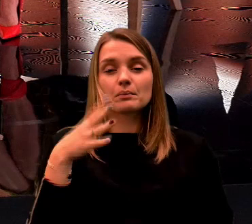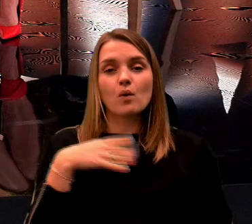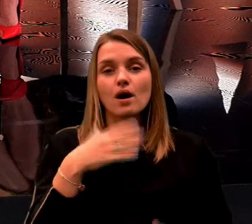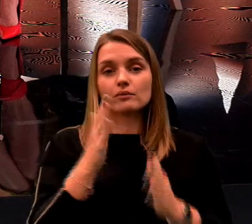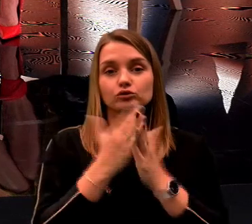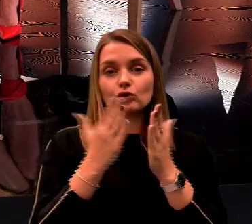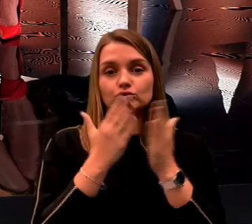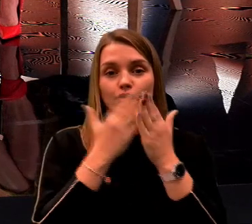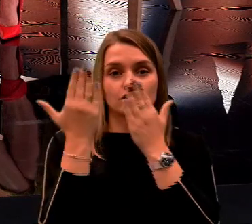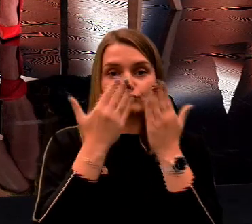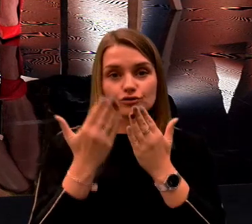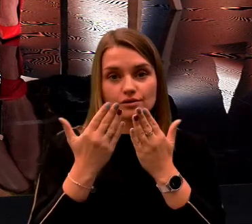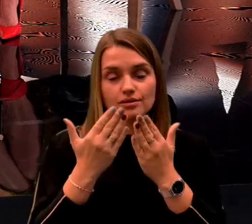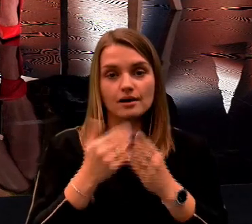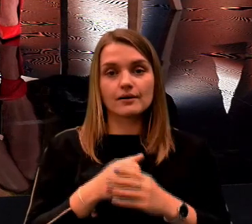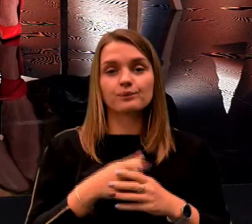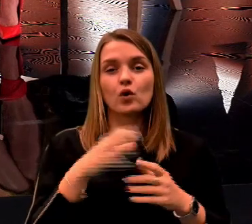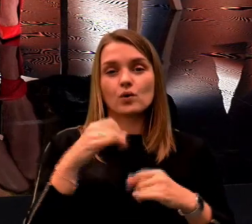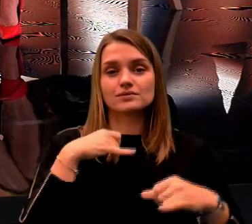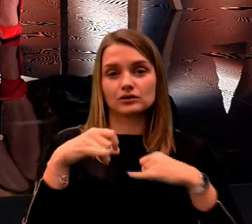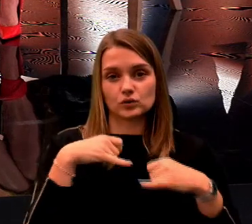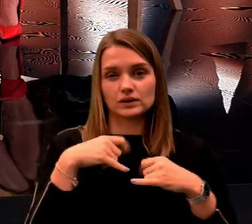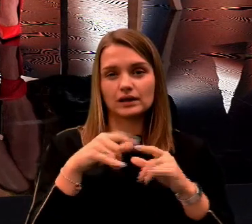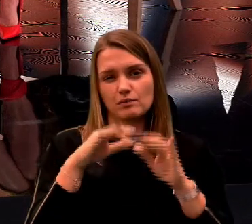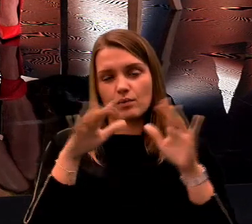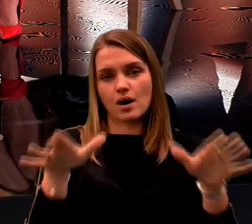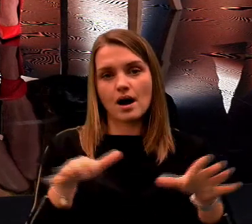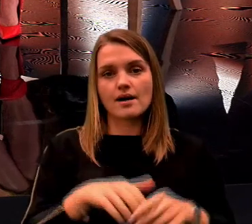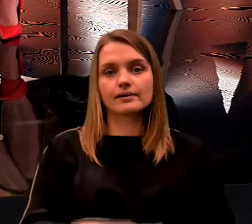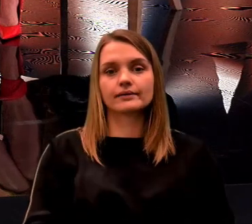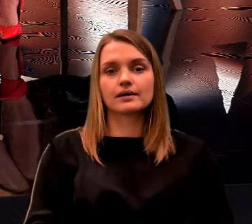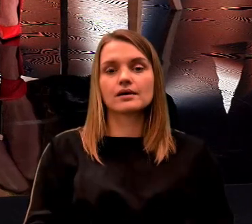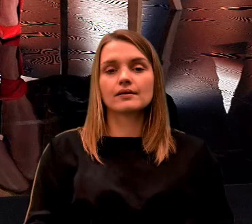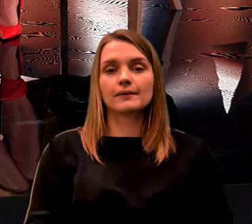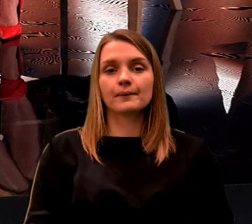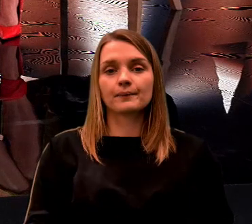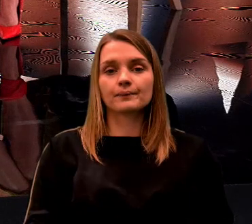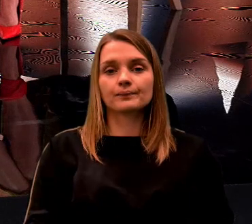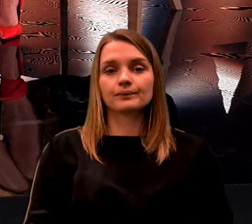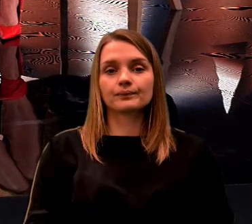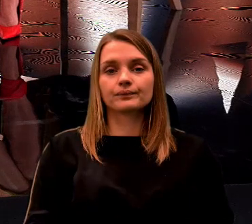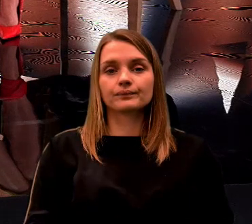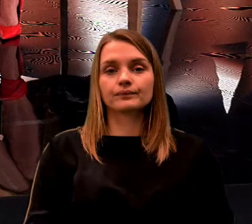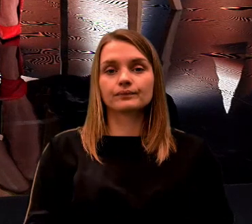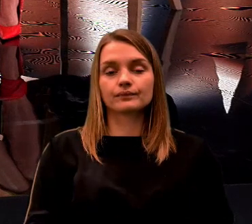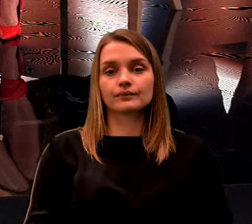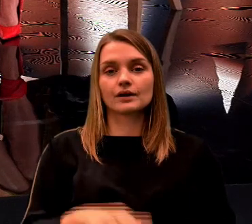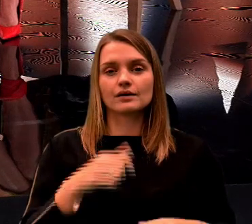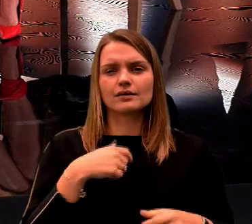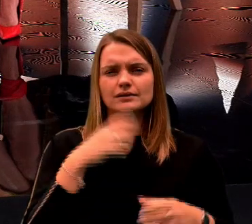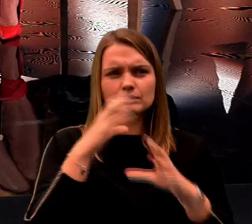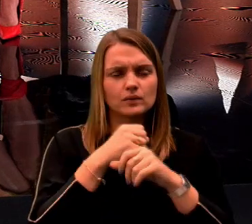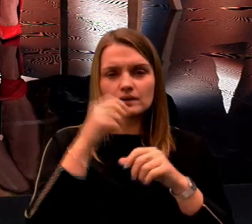książkę o zupełnie nowym trendzie zarządzania, popularnym teraz bardzo w Skandynawii. Nie jestem w stanie podać jego